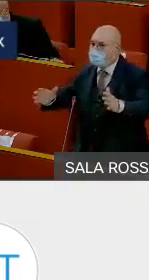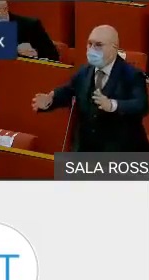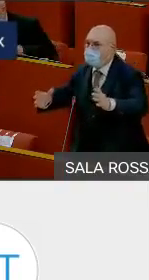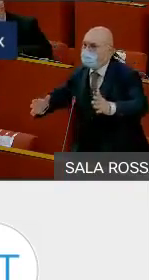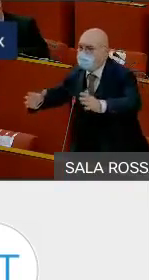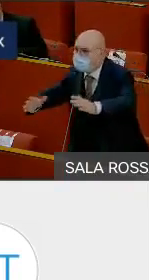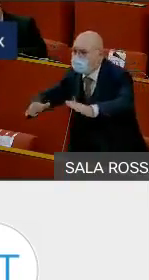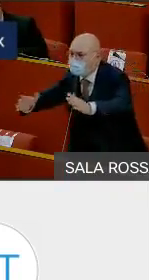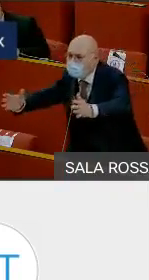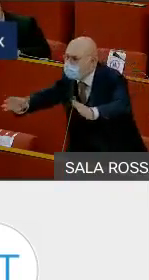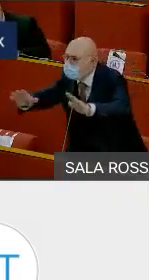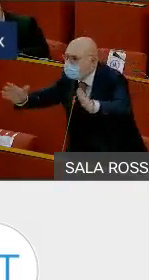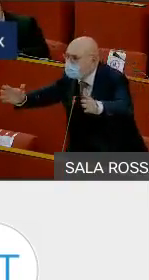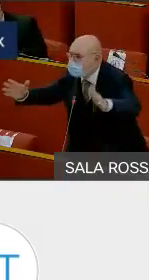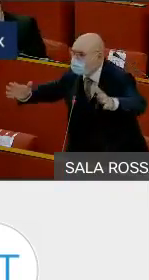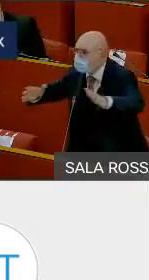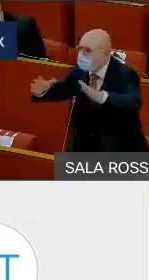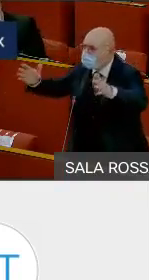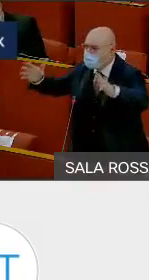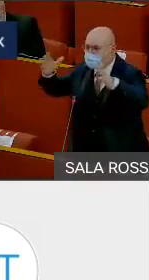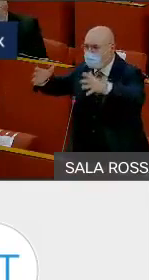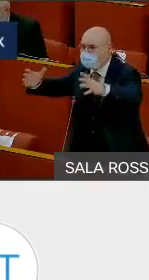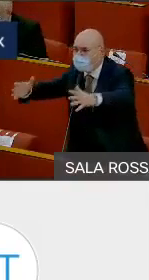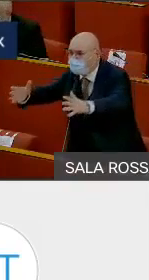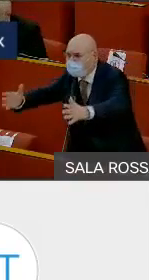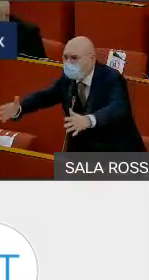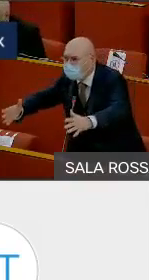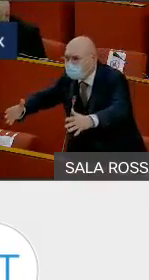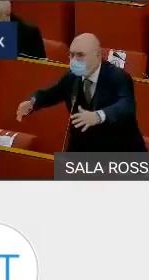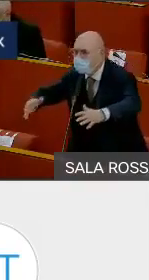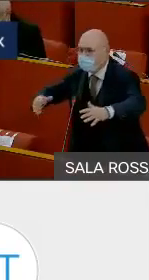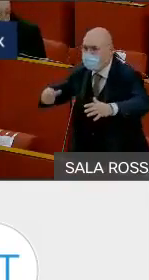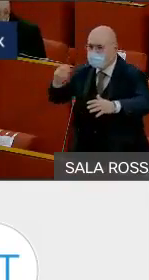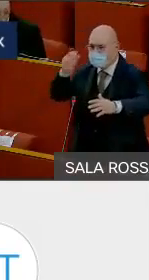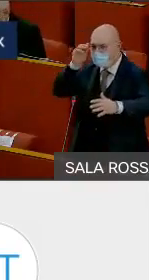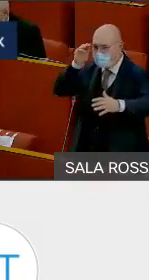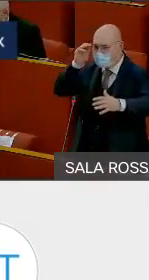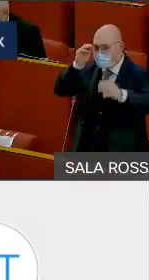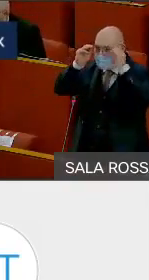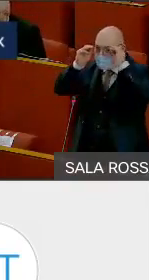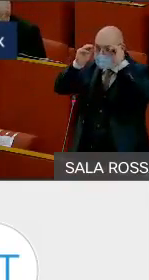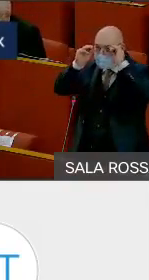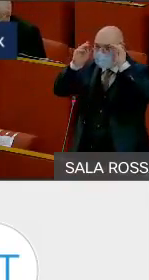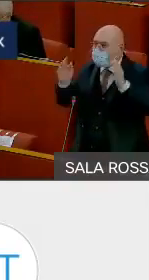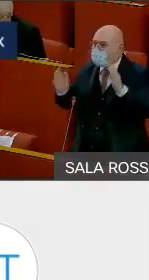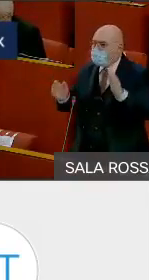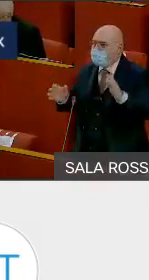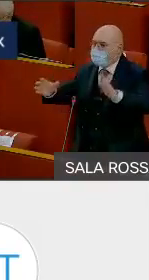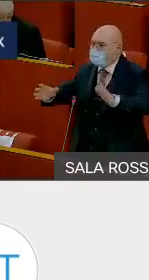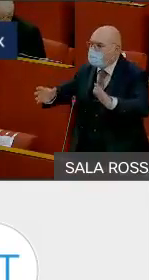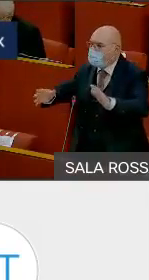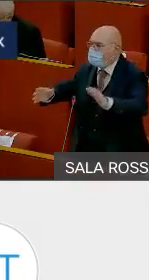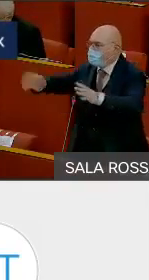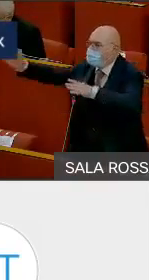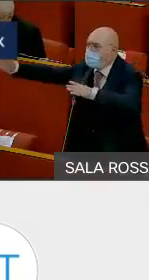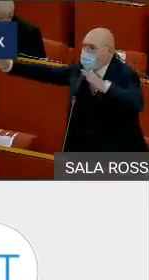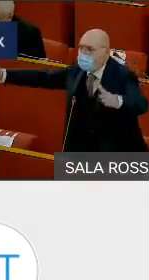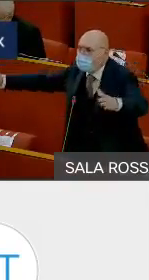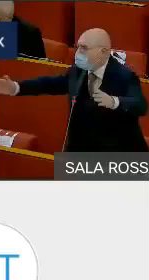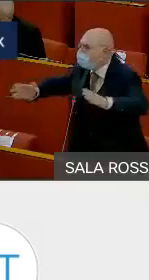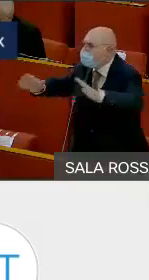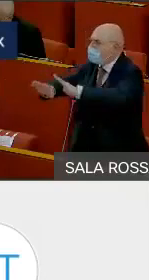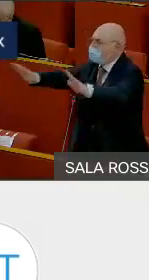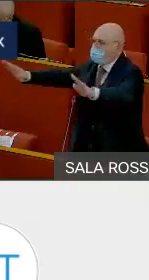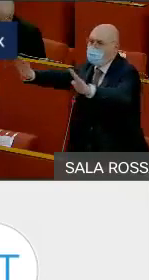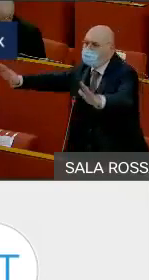non solo nel gennaio del sun doriano quindi non c'era una cattiveria nei confronti della famiglia santoriana e sia per la mantovani ha preso ha chiamato una